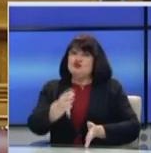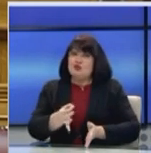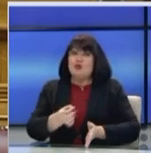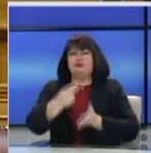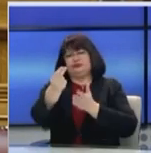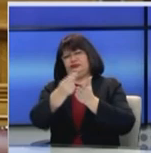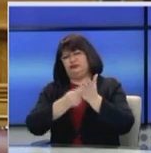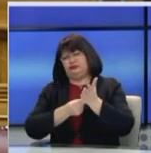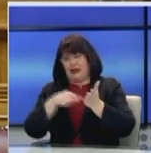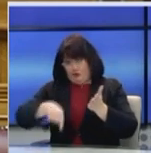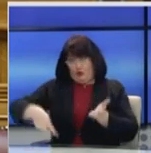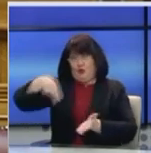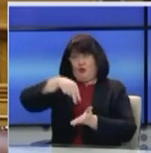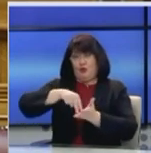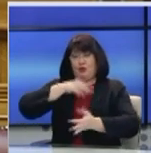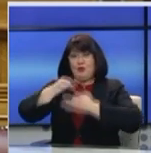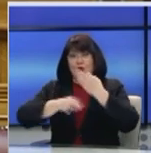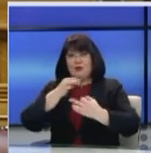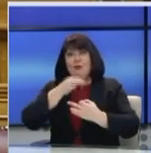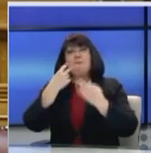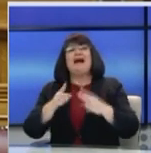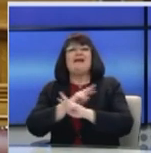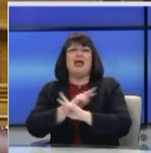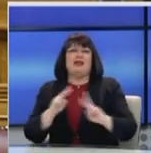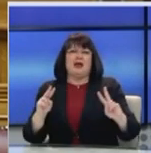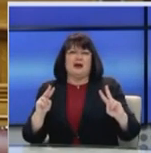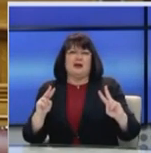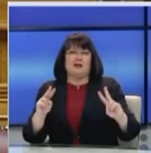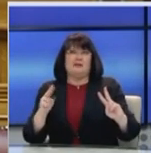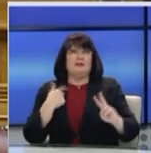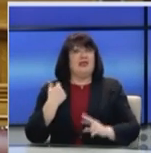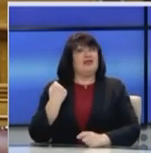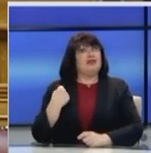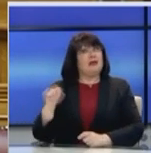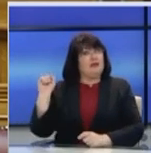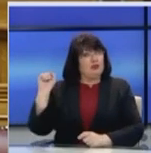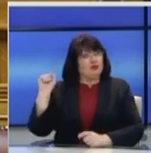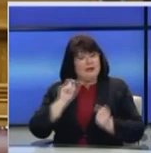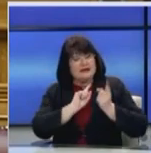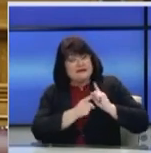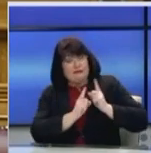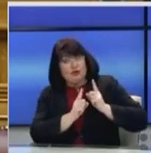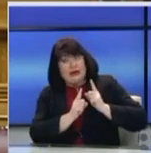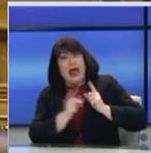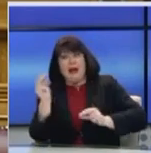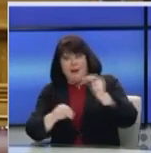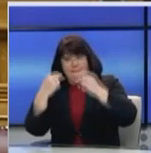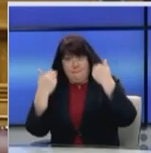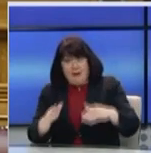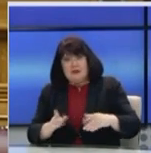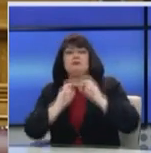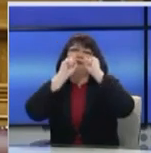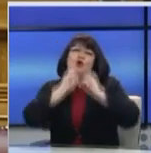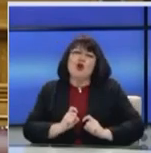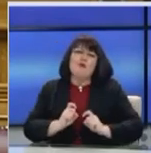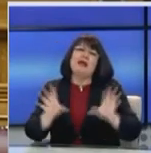ότι πάρα πολλές φορές από το βήμα της Βουλής είχα πει ξεκάθαρα ότι εμείς διαφωνούμε με αυτή τη συμφωνία, αλλά άπαξ και ψηφιστεί,